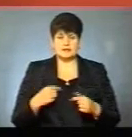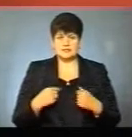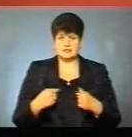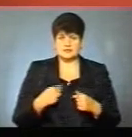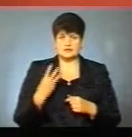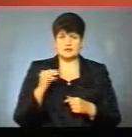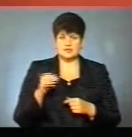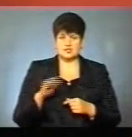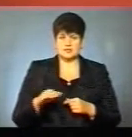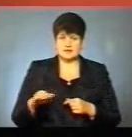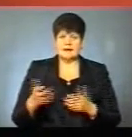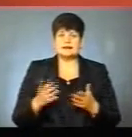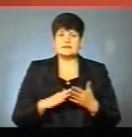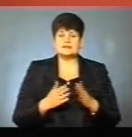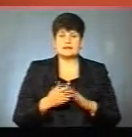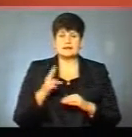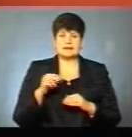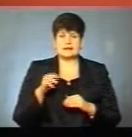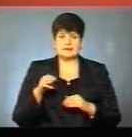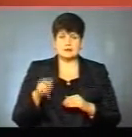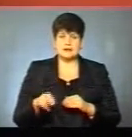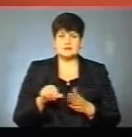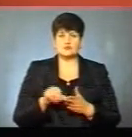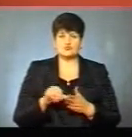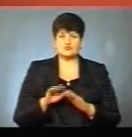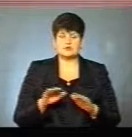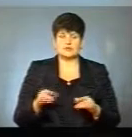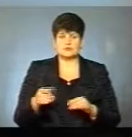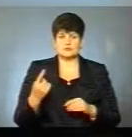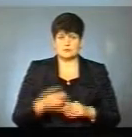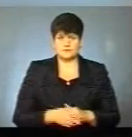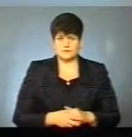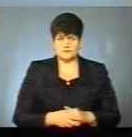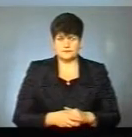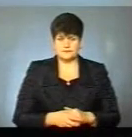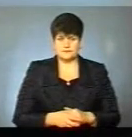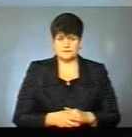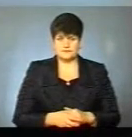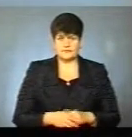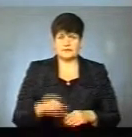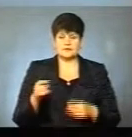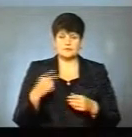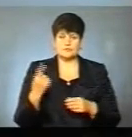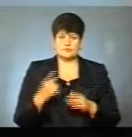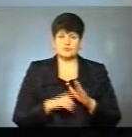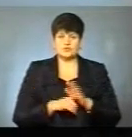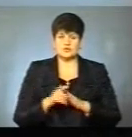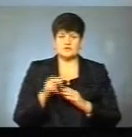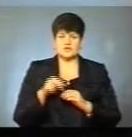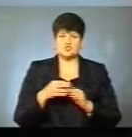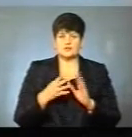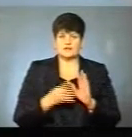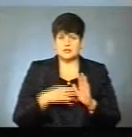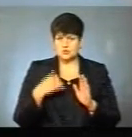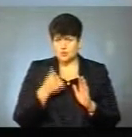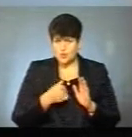дітей. Яка ситуація з ДТП за участі дітей на Тернопільщині? На Тернопільщині від початку